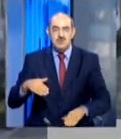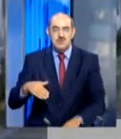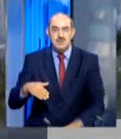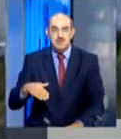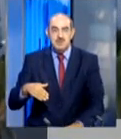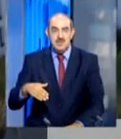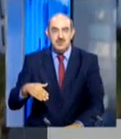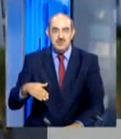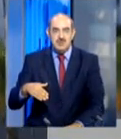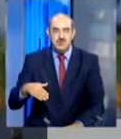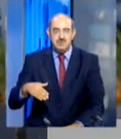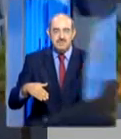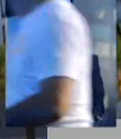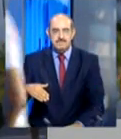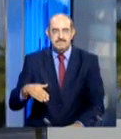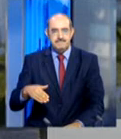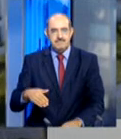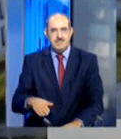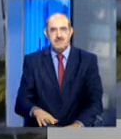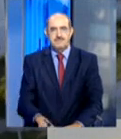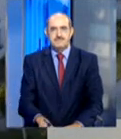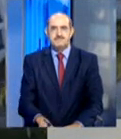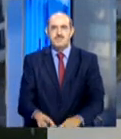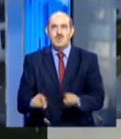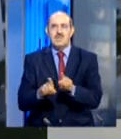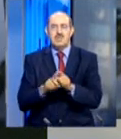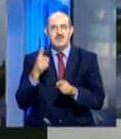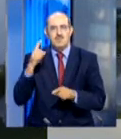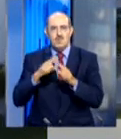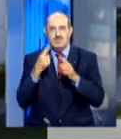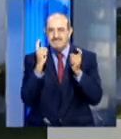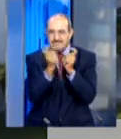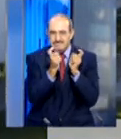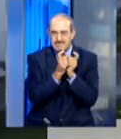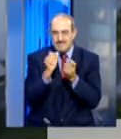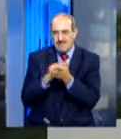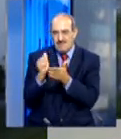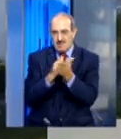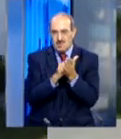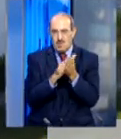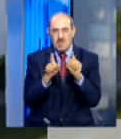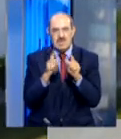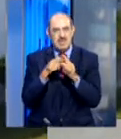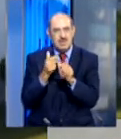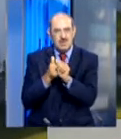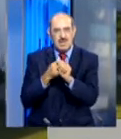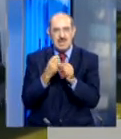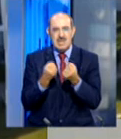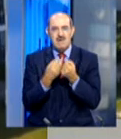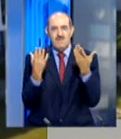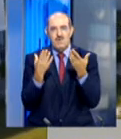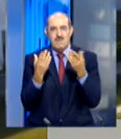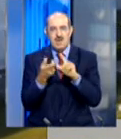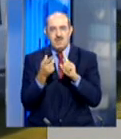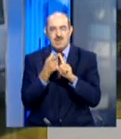الداخلية واعتماد الحوار والطرق السلمية في حل النزاعات وتكريس المقاربة التنموية في بسط